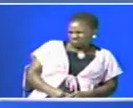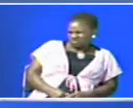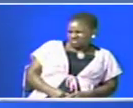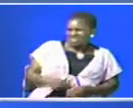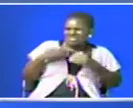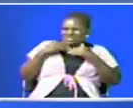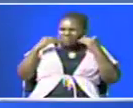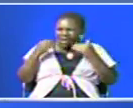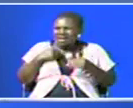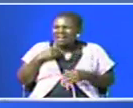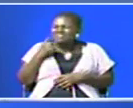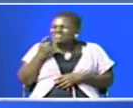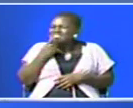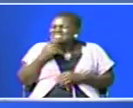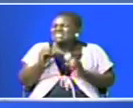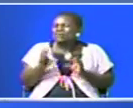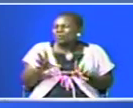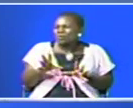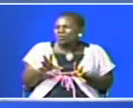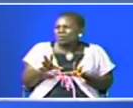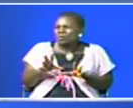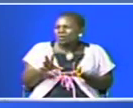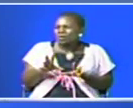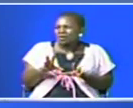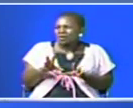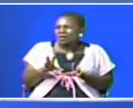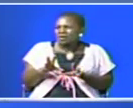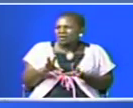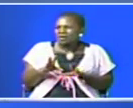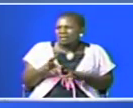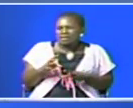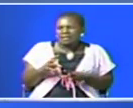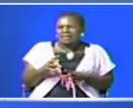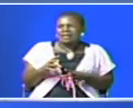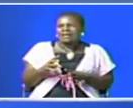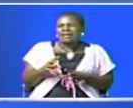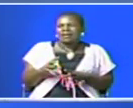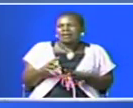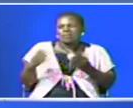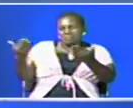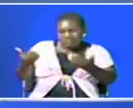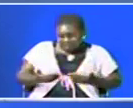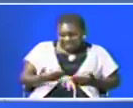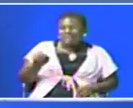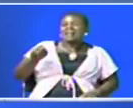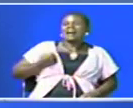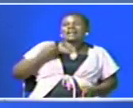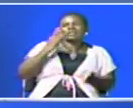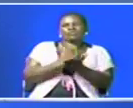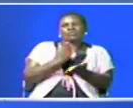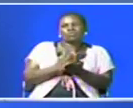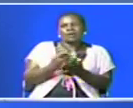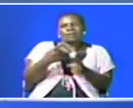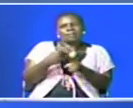Ukismile ambaye hana meno matatu mbele, ukija ukifanya jambo aling'oka nywele za mbele. Sasa utamleta kweli huyo mke? Mimi